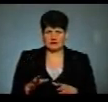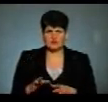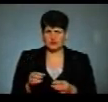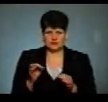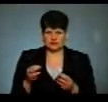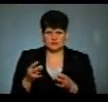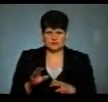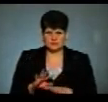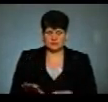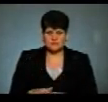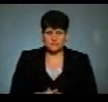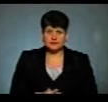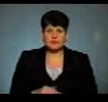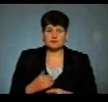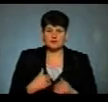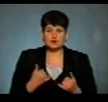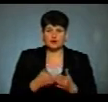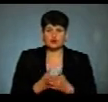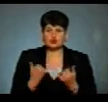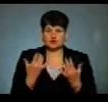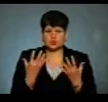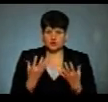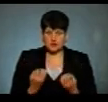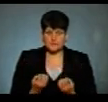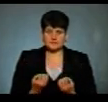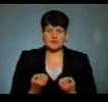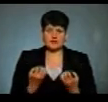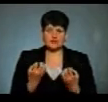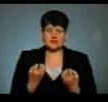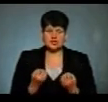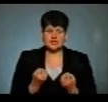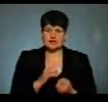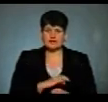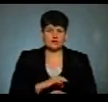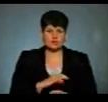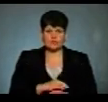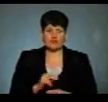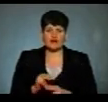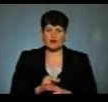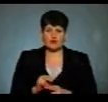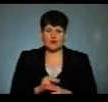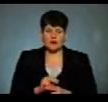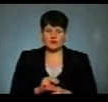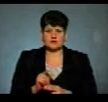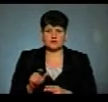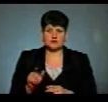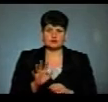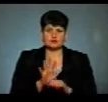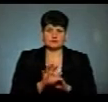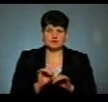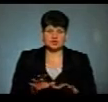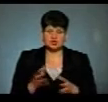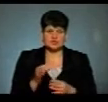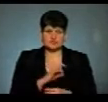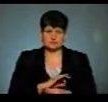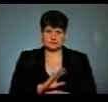не потребували. Тому ми до сьогоднішнього дня ще не застосовували в лікуванні пацієнтів із COVID-19 апарати